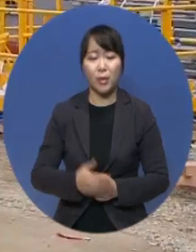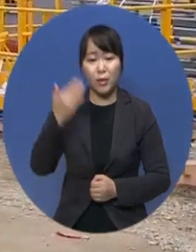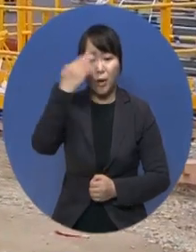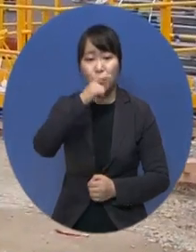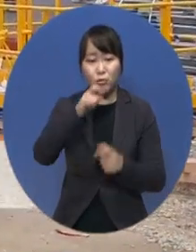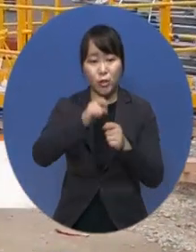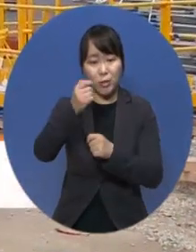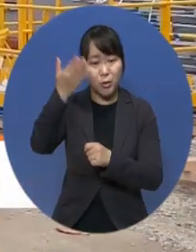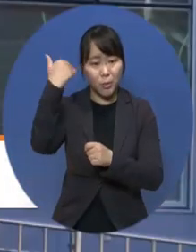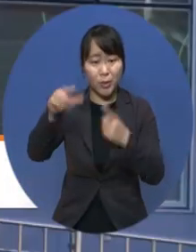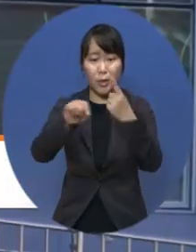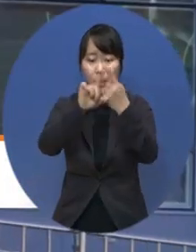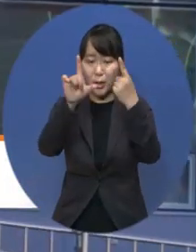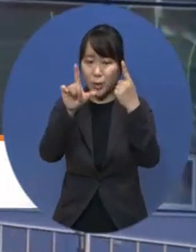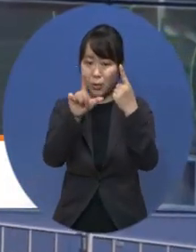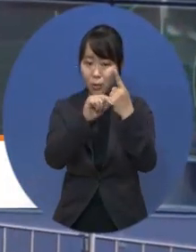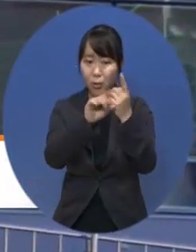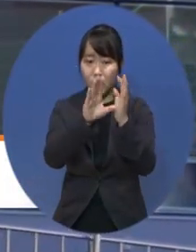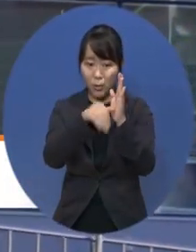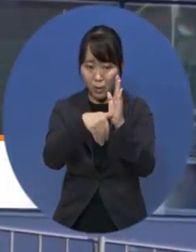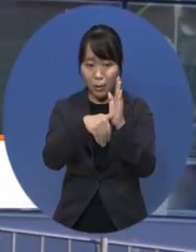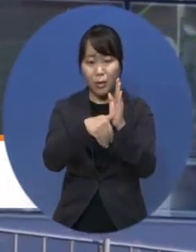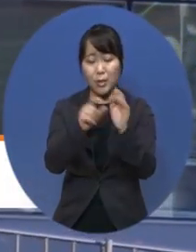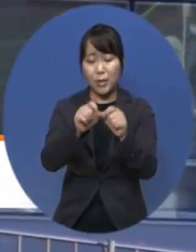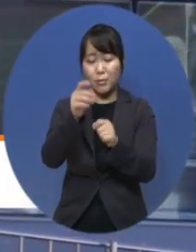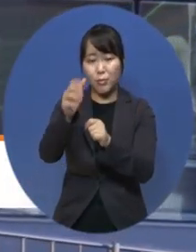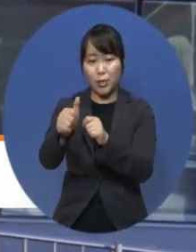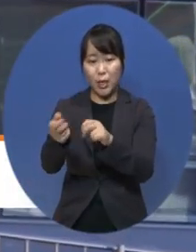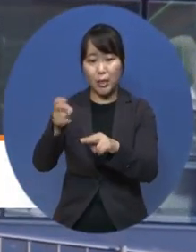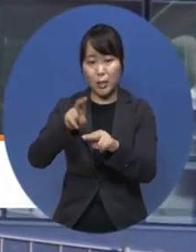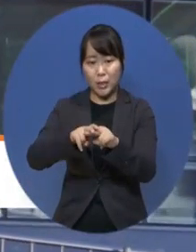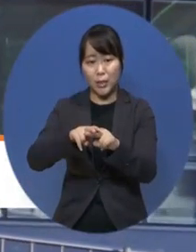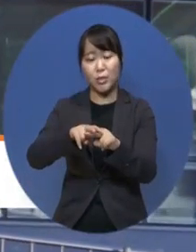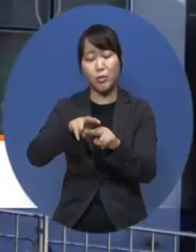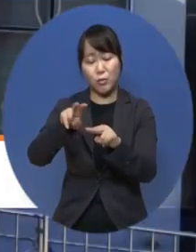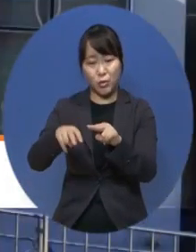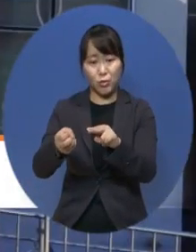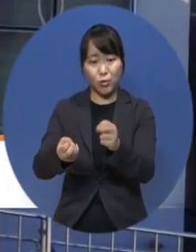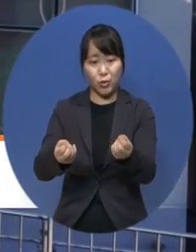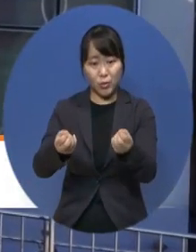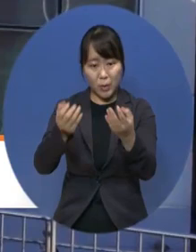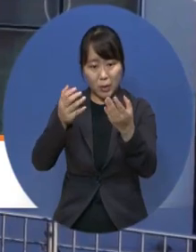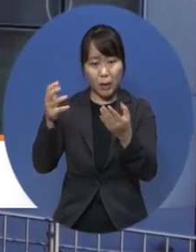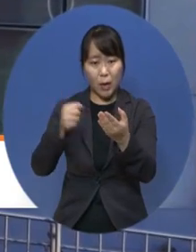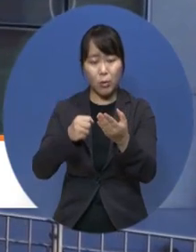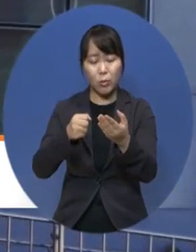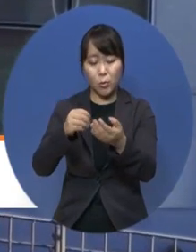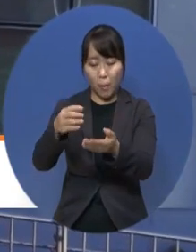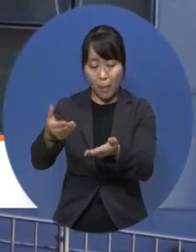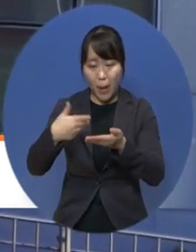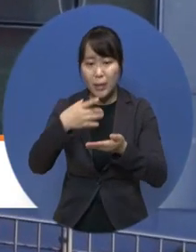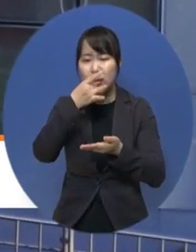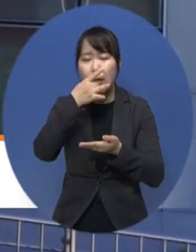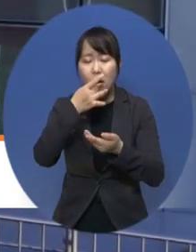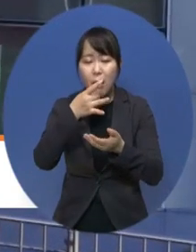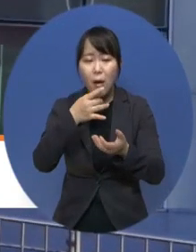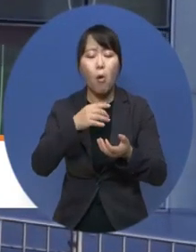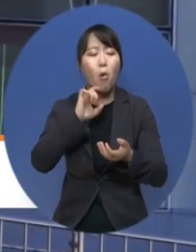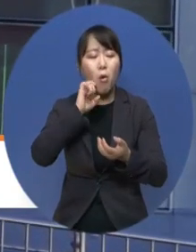여수지부는 지난 1월에도 지부장 입취임식 행사를 통해 들어온 쌀을 형편이